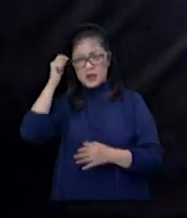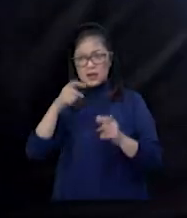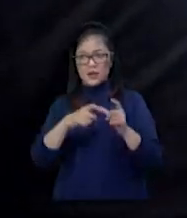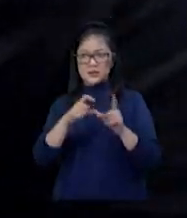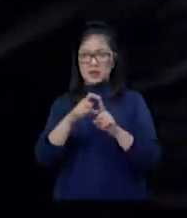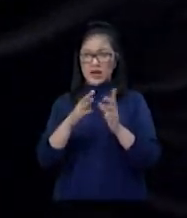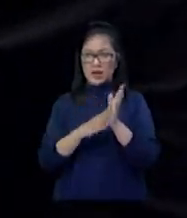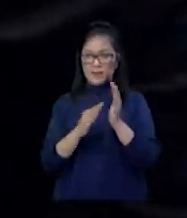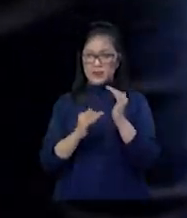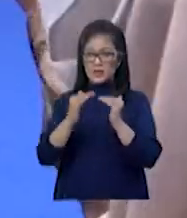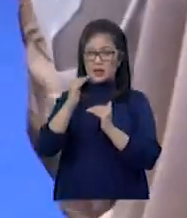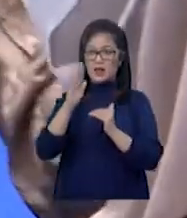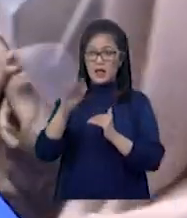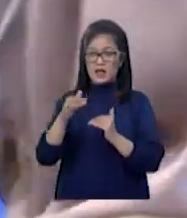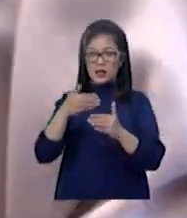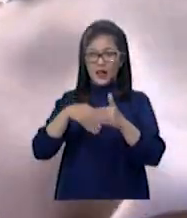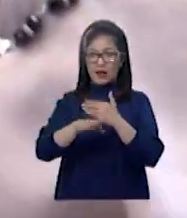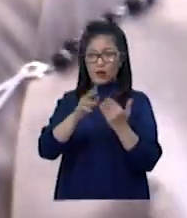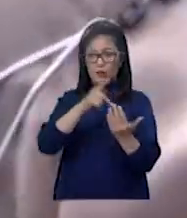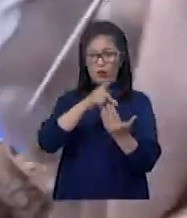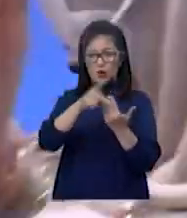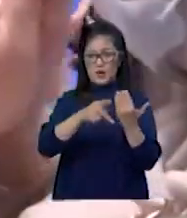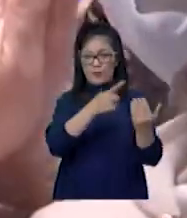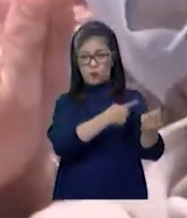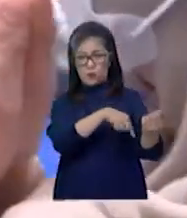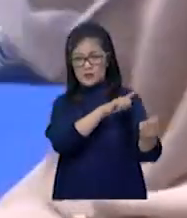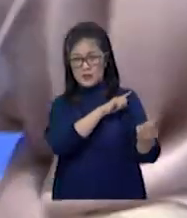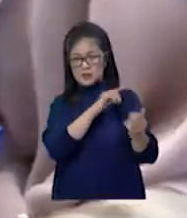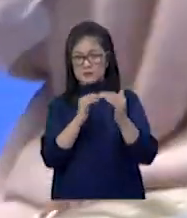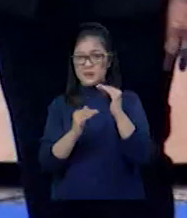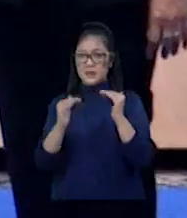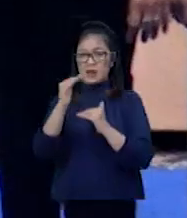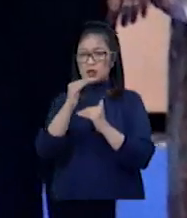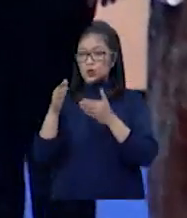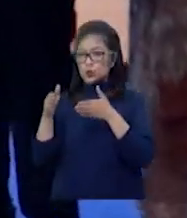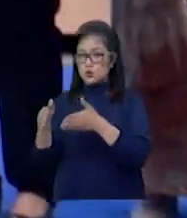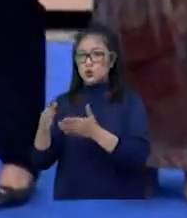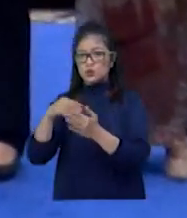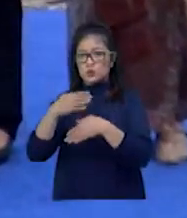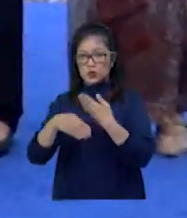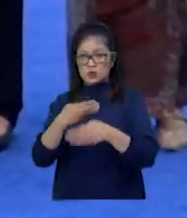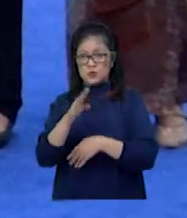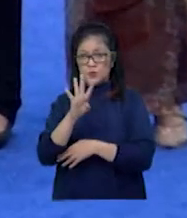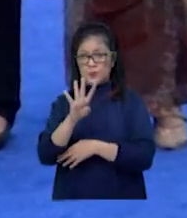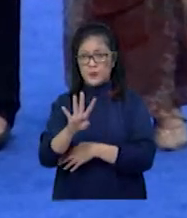melalui program upskilling, reskilling, dan new skilling di era 5.0. Tim Liputan iNews melaporkan.